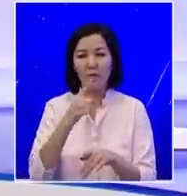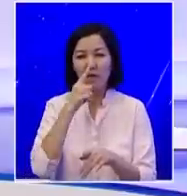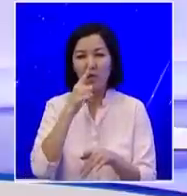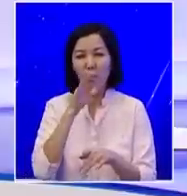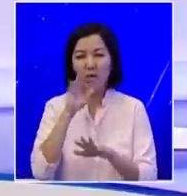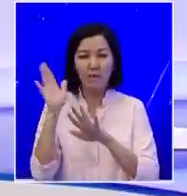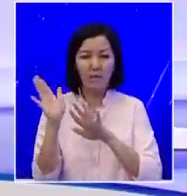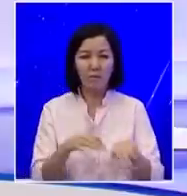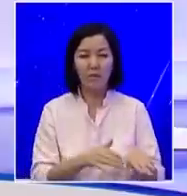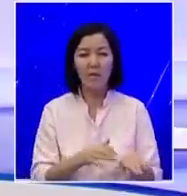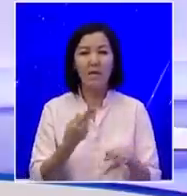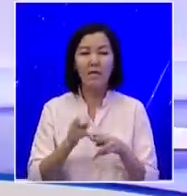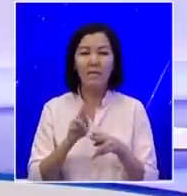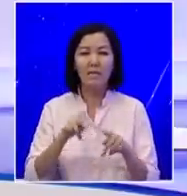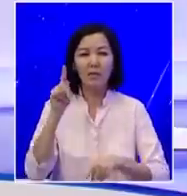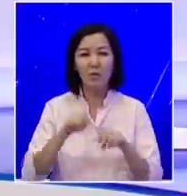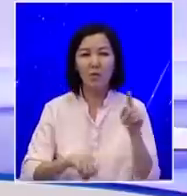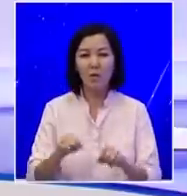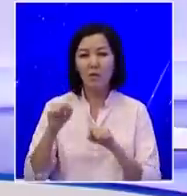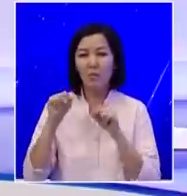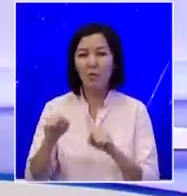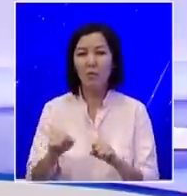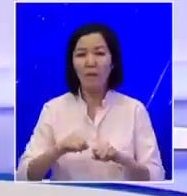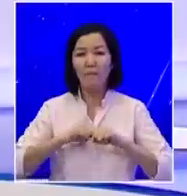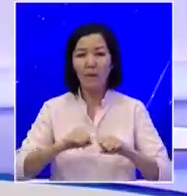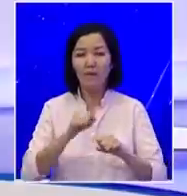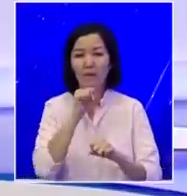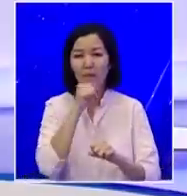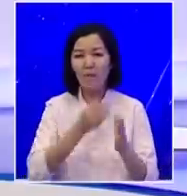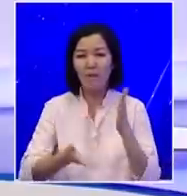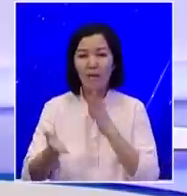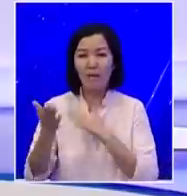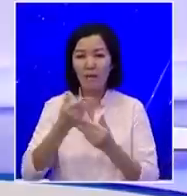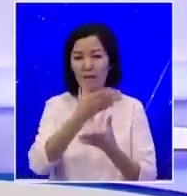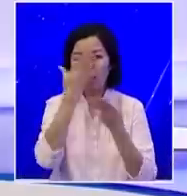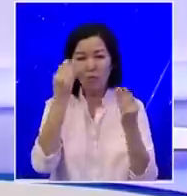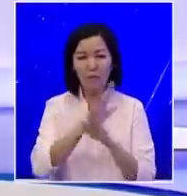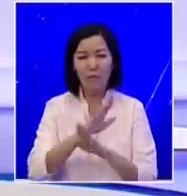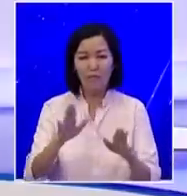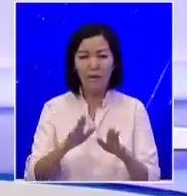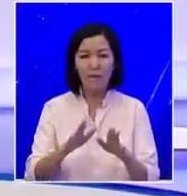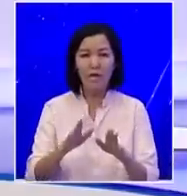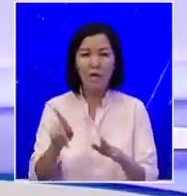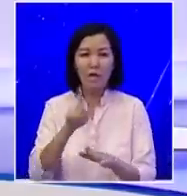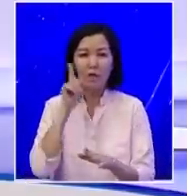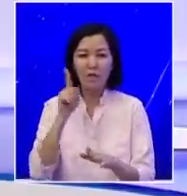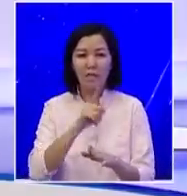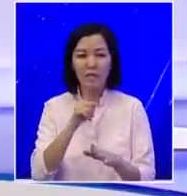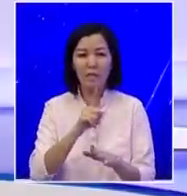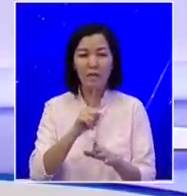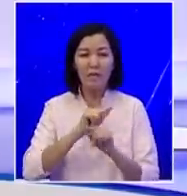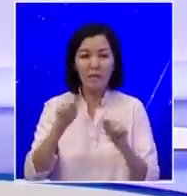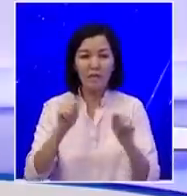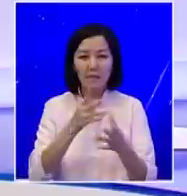барады. Десек те, отан деп кеудесін оққа тосқан батыр бабалар ерлігі ұмытылмайды. Саналы ұрпақ естен шығармау тиіс